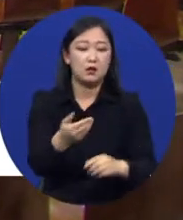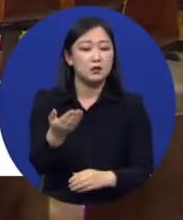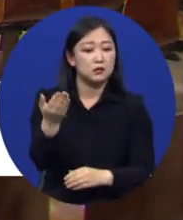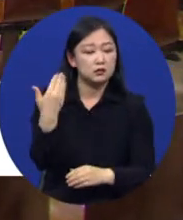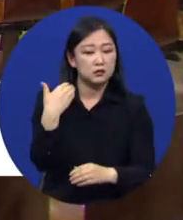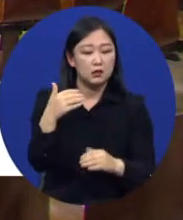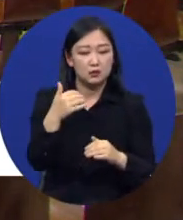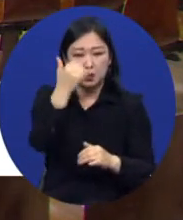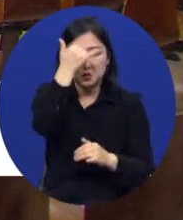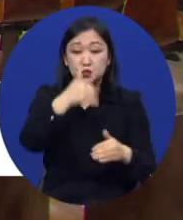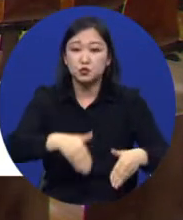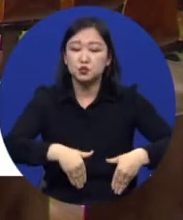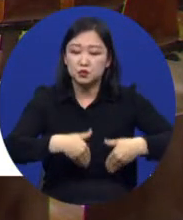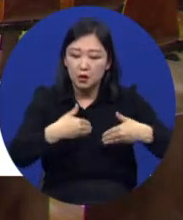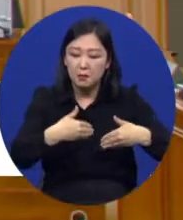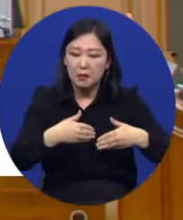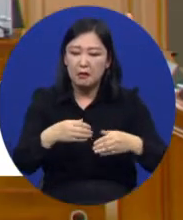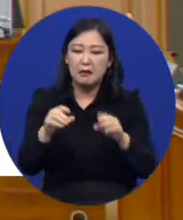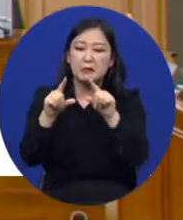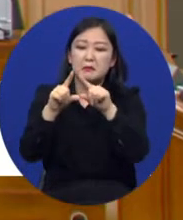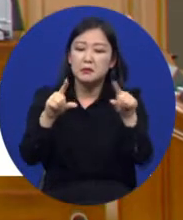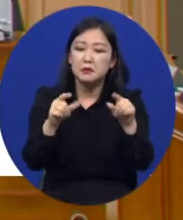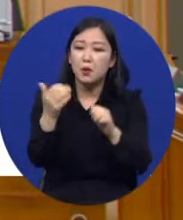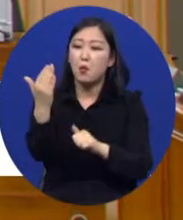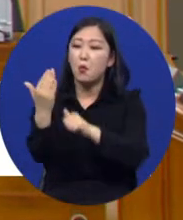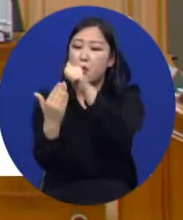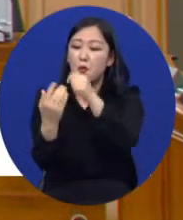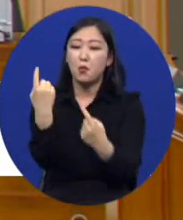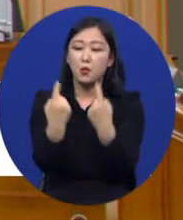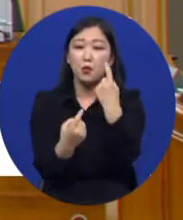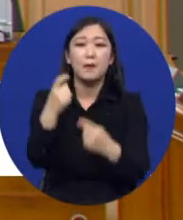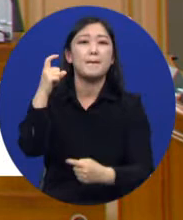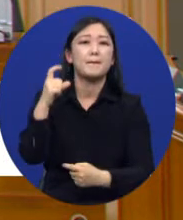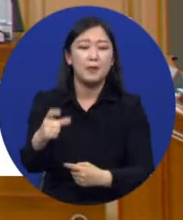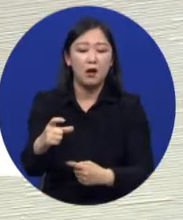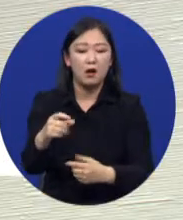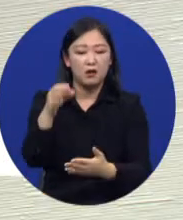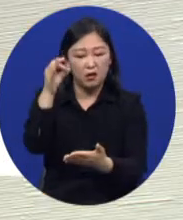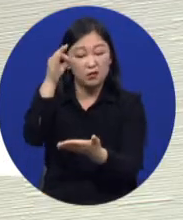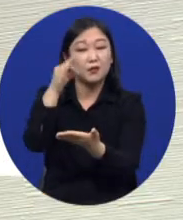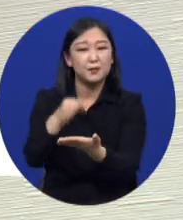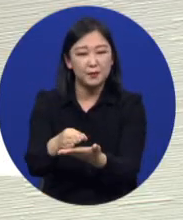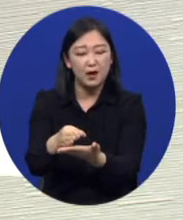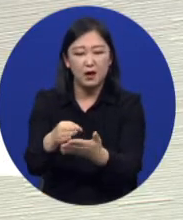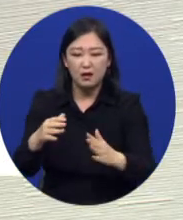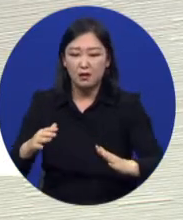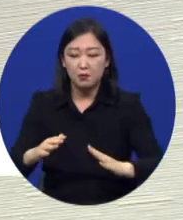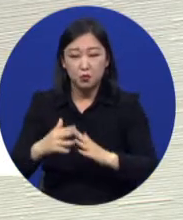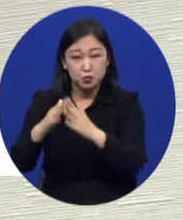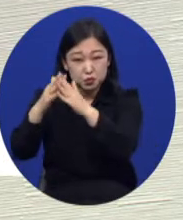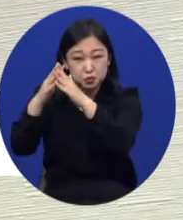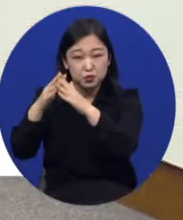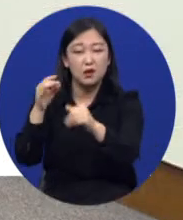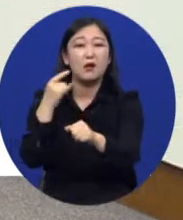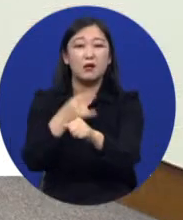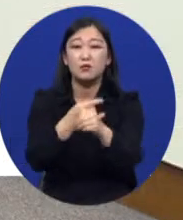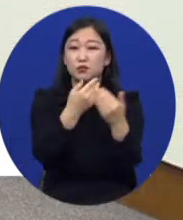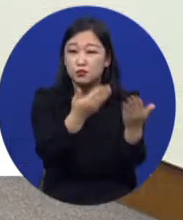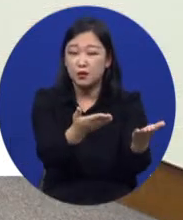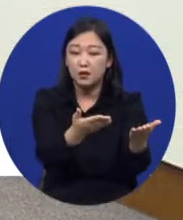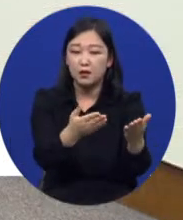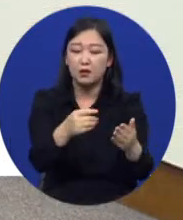충남 태안에서 일반 콘크리트 보다 강도가 쎄고 비용은 저렴한 슈퍼 콘크리트로 집을 지어 준다 며